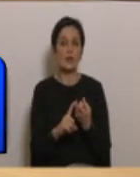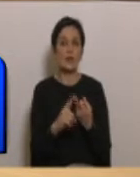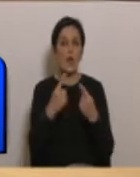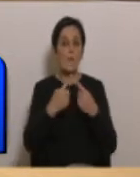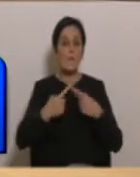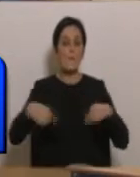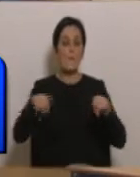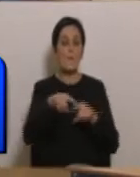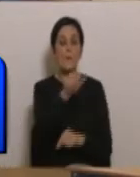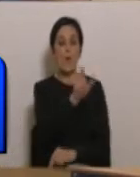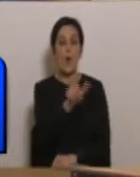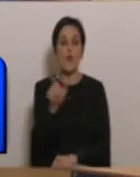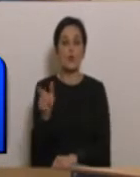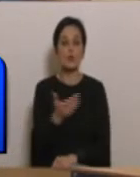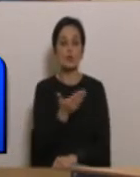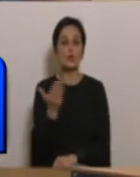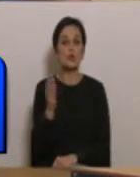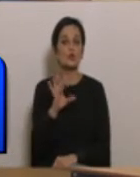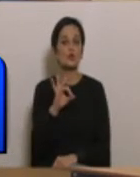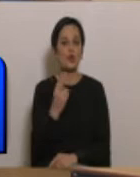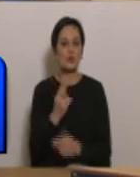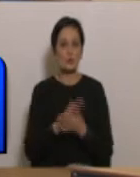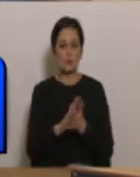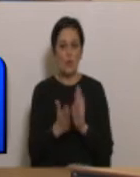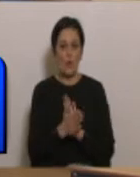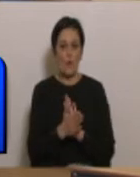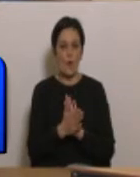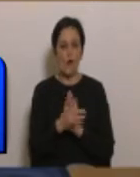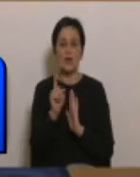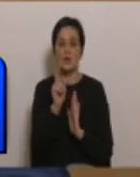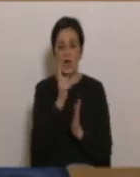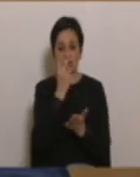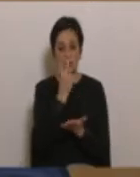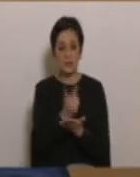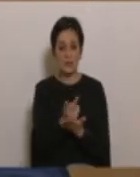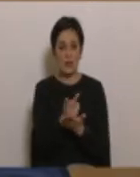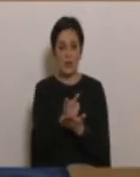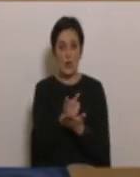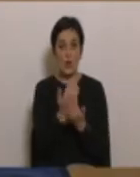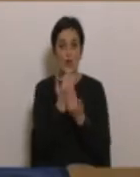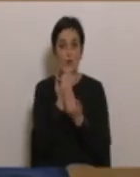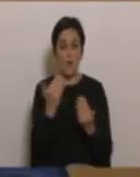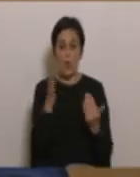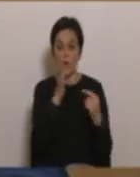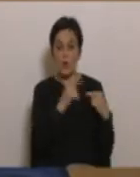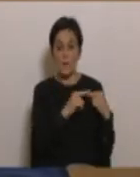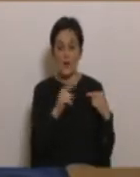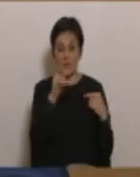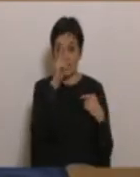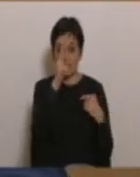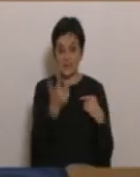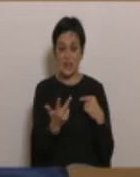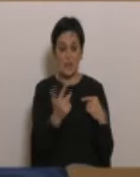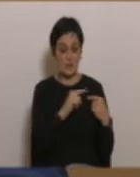მოსახლეობის სოციალურ მდგომარეობას, რაც გამოიხატება იმაში, რომ ბოლო პერიოდში, ბოლო სამი თვის